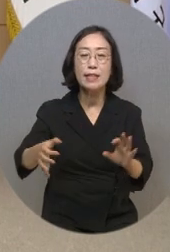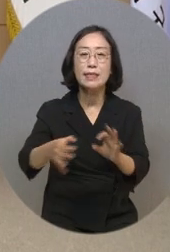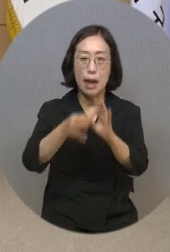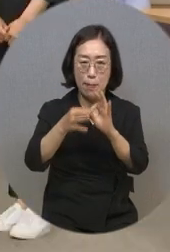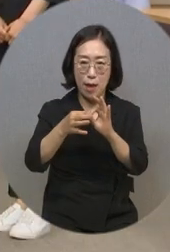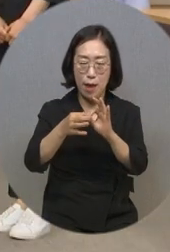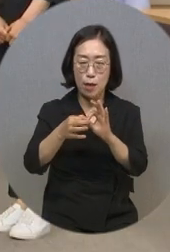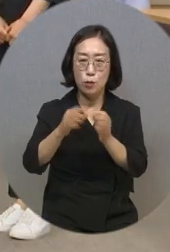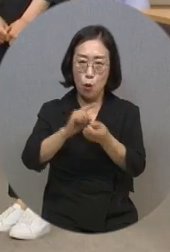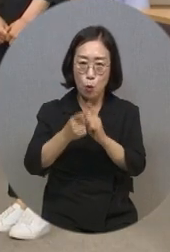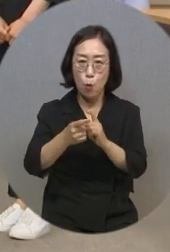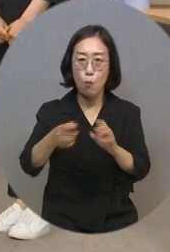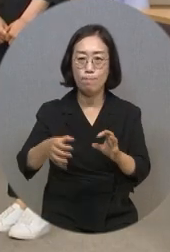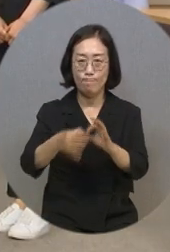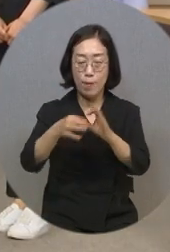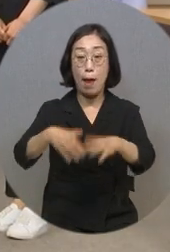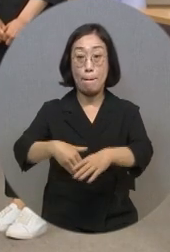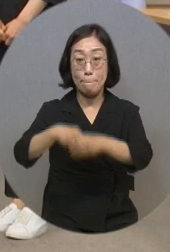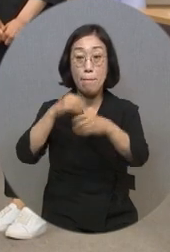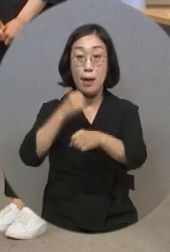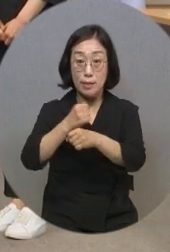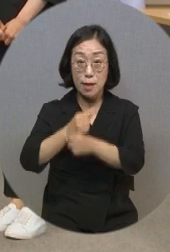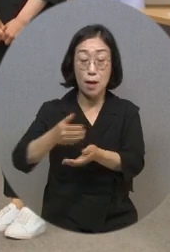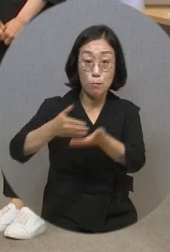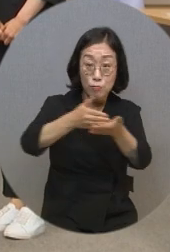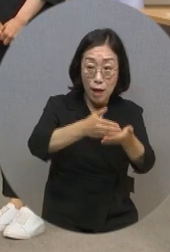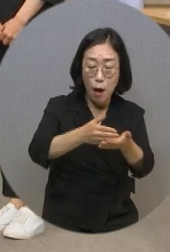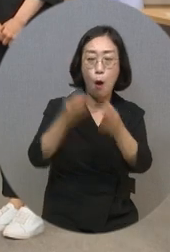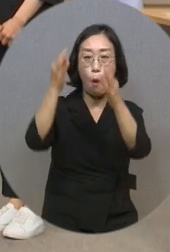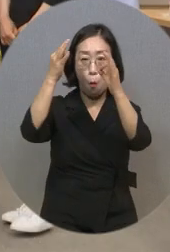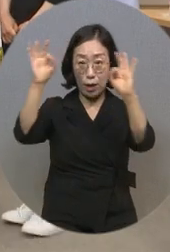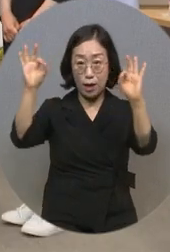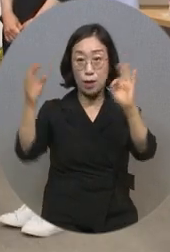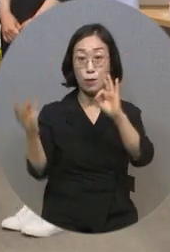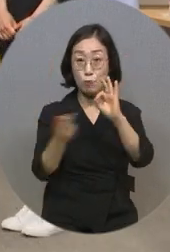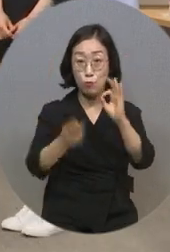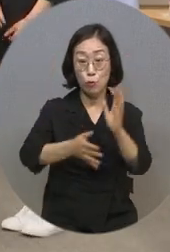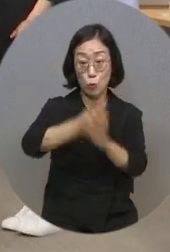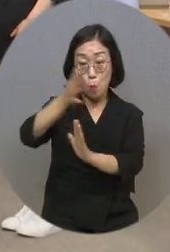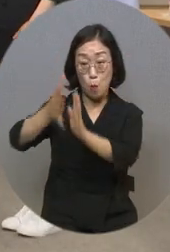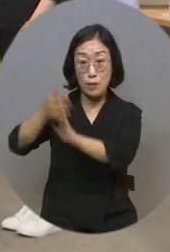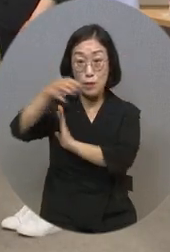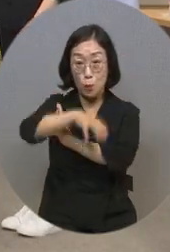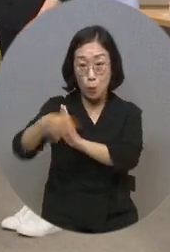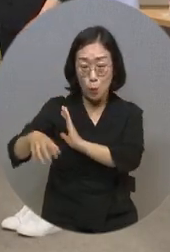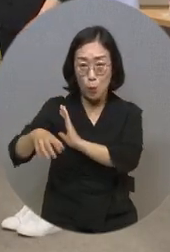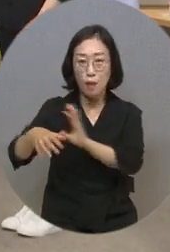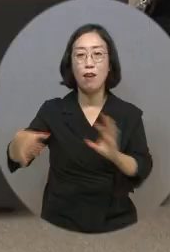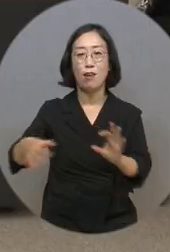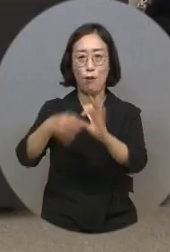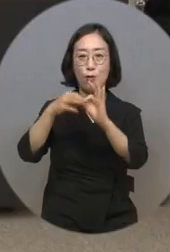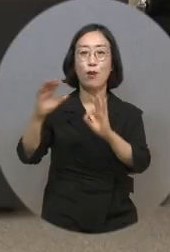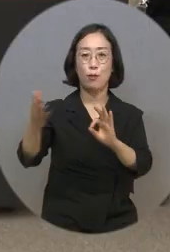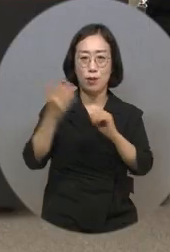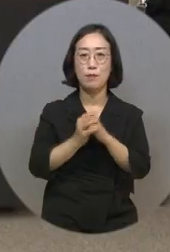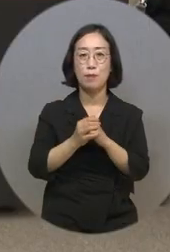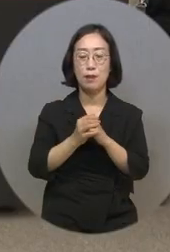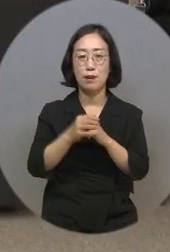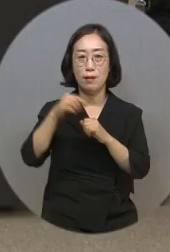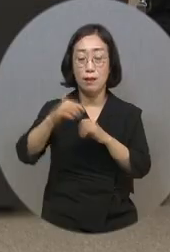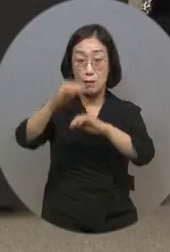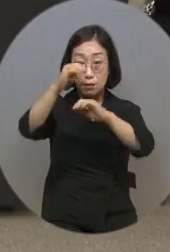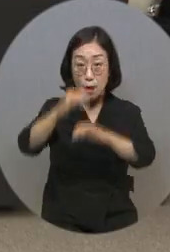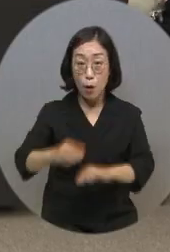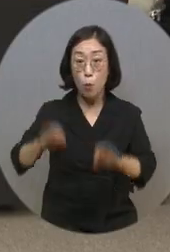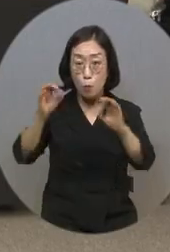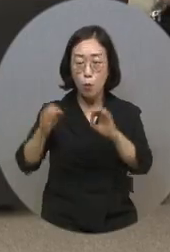체결 의사를 전했고, 여수시가 화답하면서 두 도시는 자매결연을 맺게 됐습니다. 협약 내용에는 두